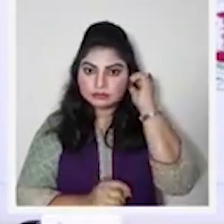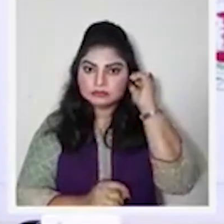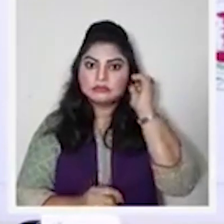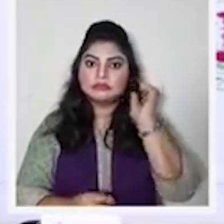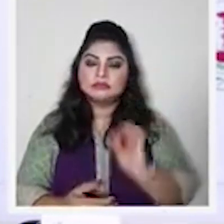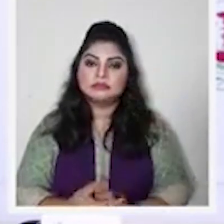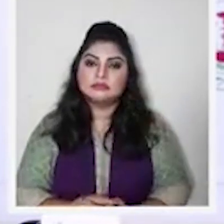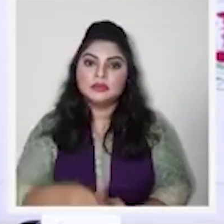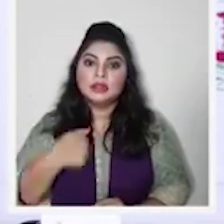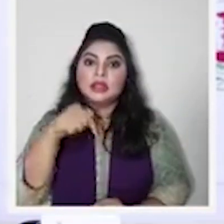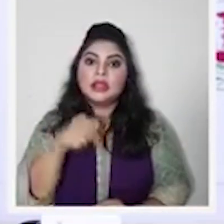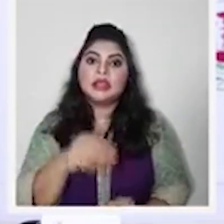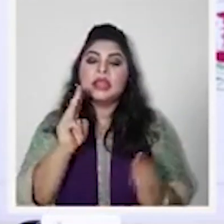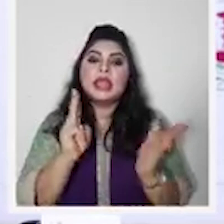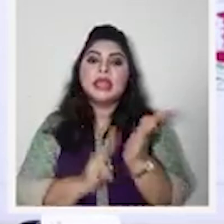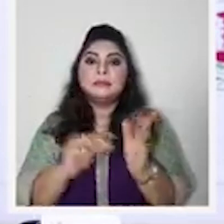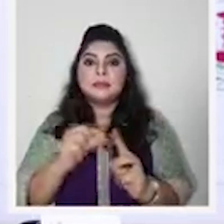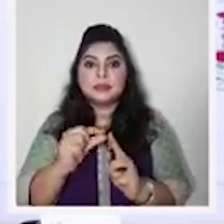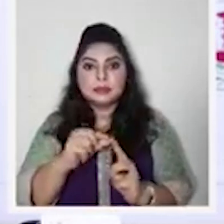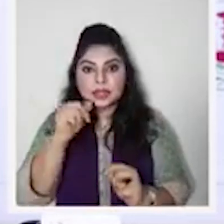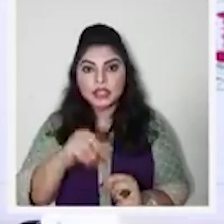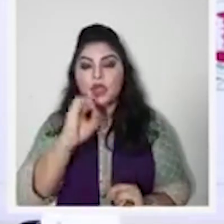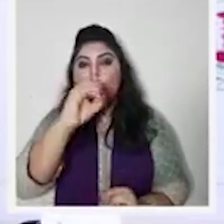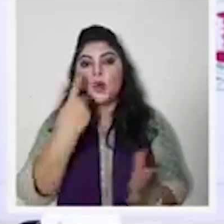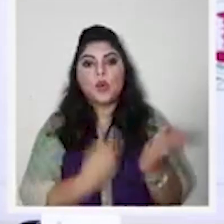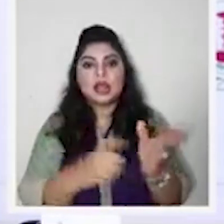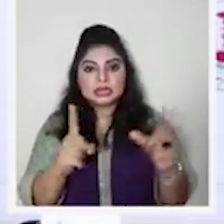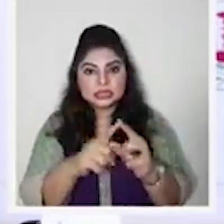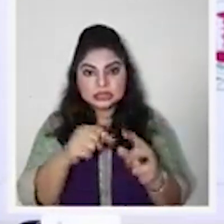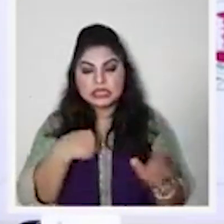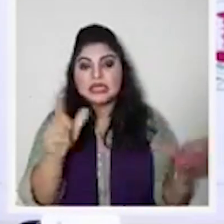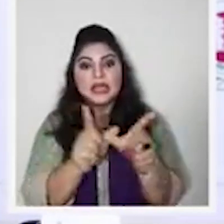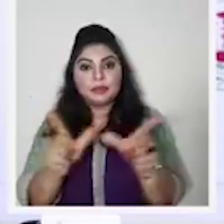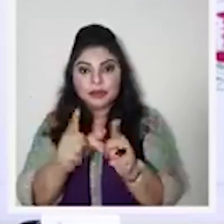12,31,421টি। এই তথ্য সাপ্লাই চেন ম্যানেজমেন্ট পোর্টাল, যেটা